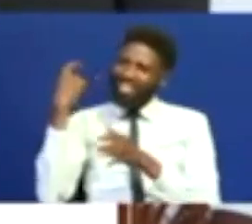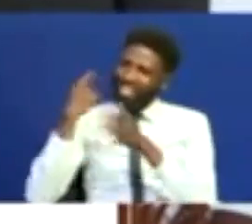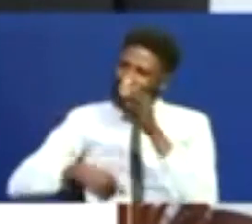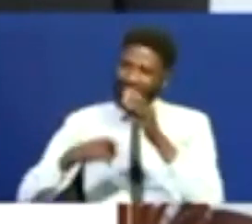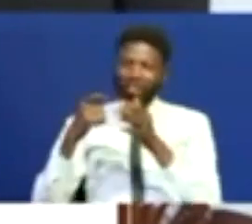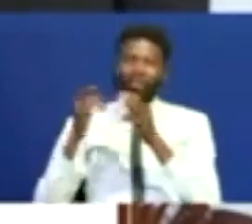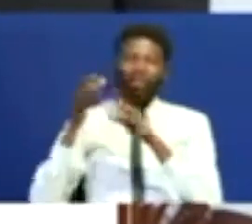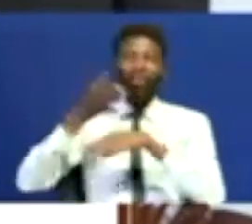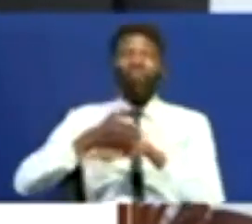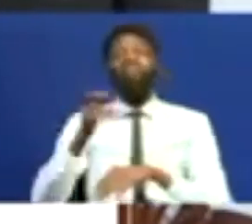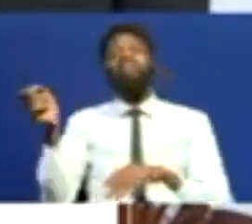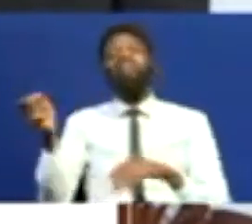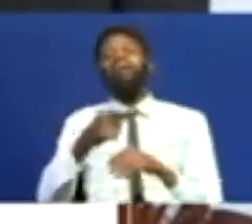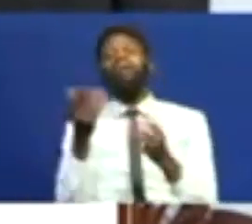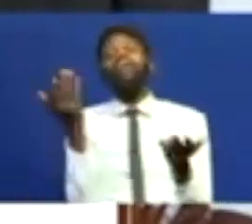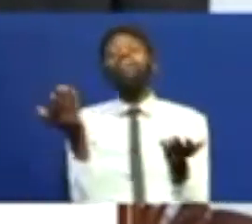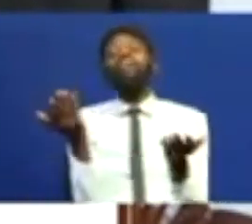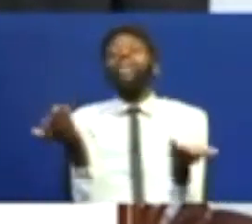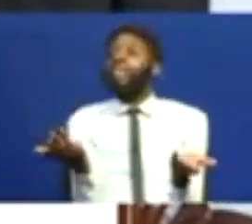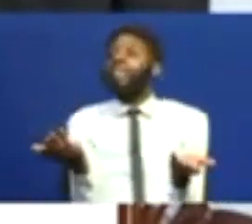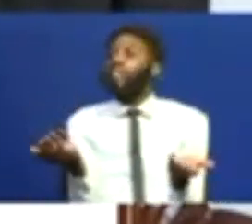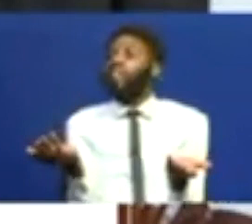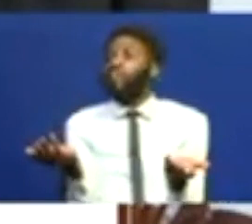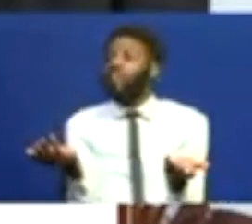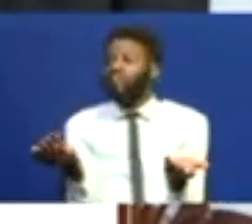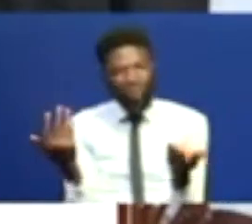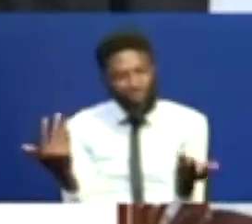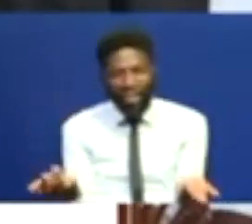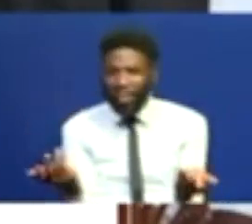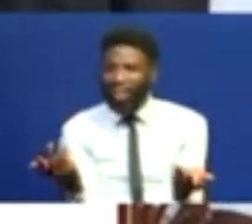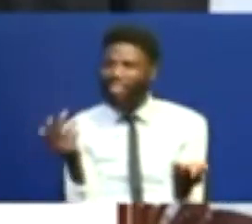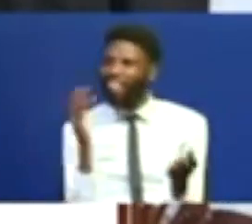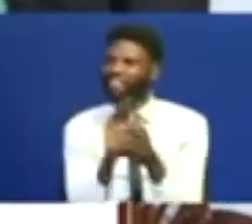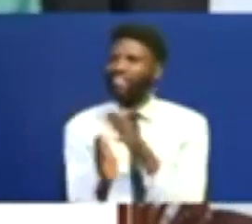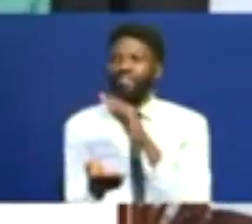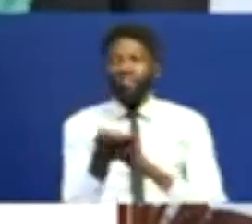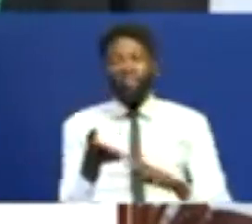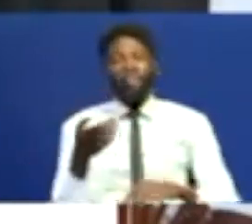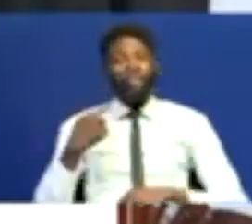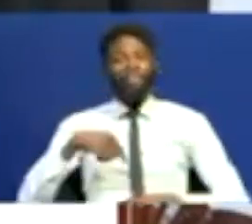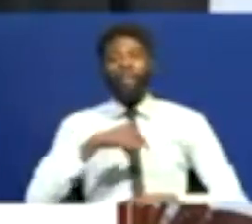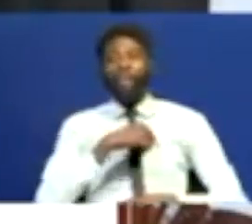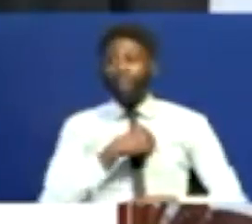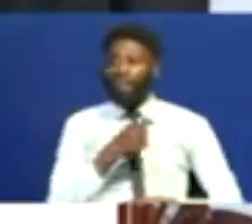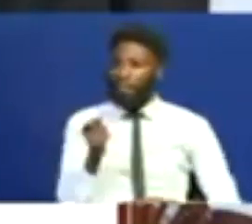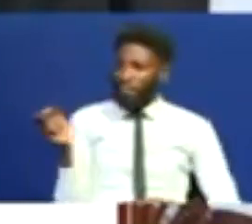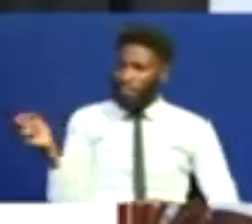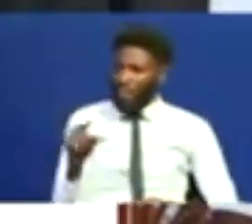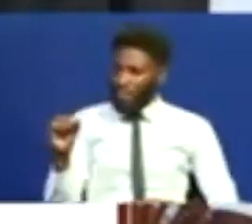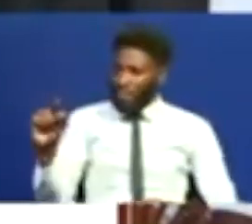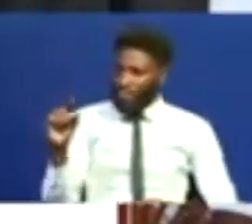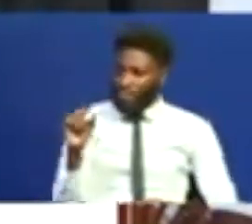salary that you call your overburdened? You go happy? It is not there. We are only misusing the little that is paid to